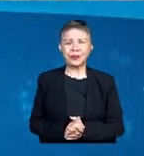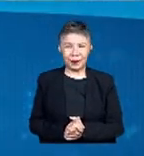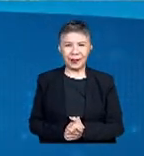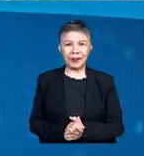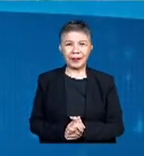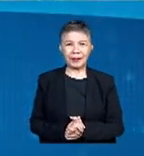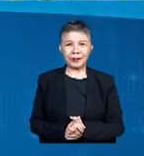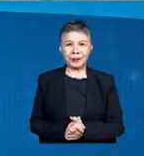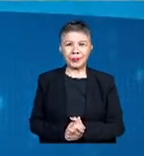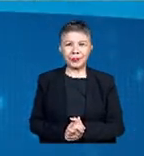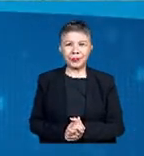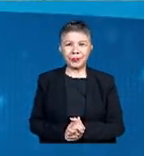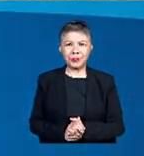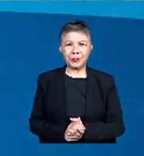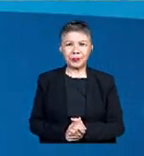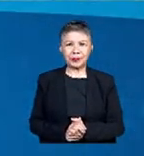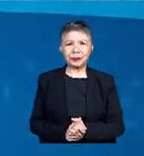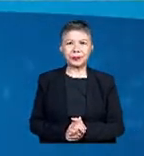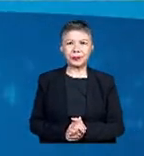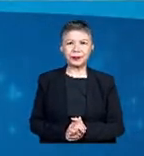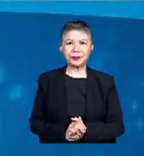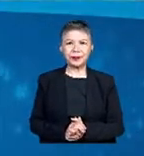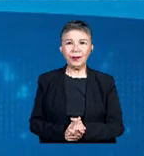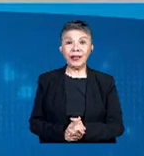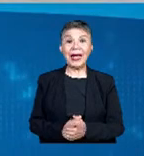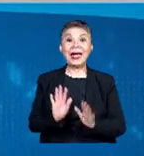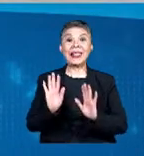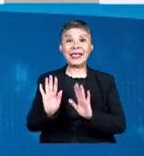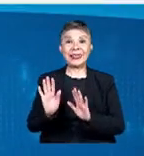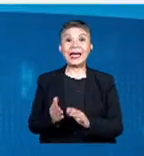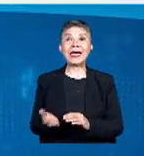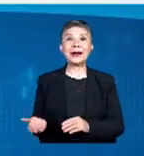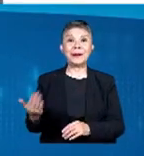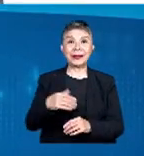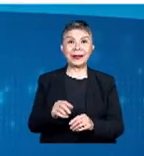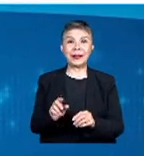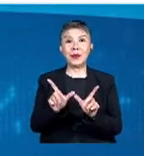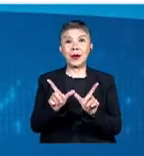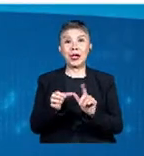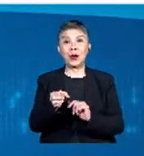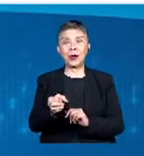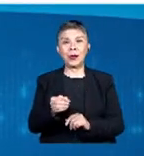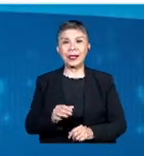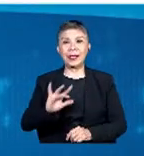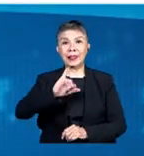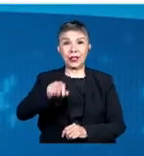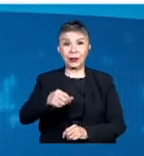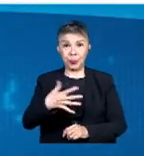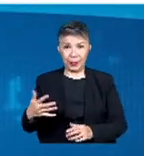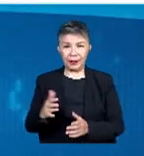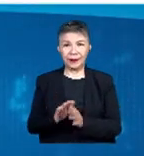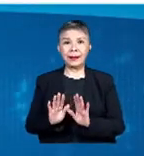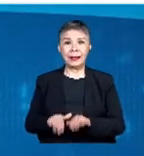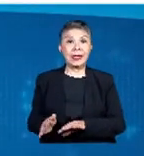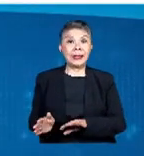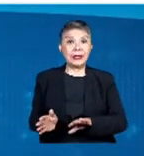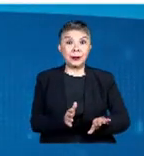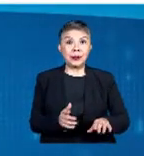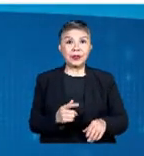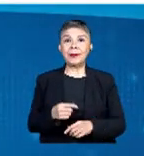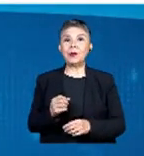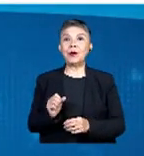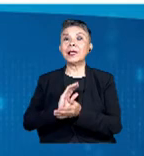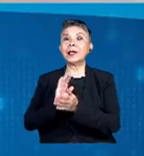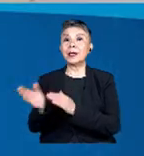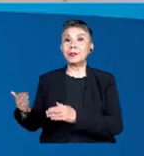baik, ya. Baik, Pak Benhur, nanti saya akan kembali lagi ke Pak Wali Kota Jayapura. Tapi sebelum itu, saya mau ke